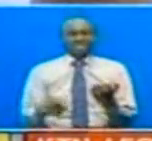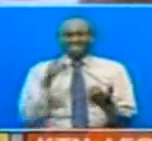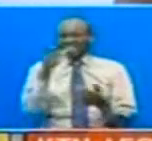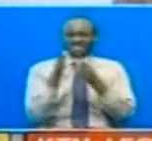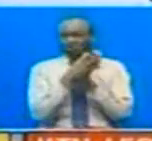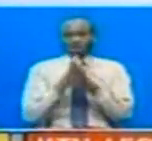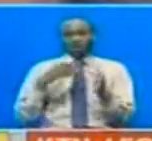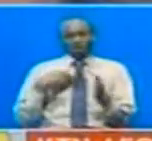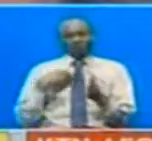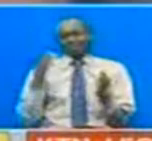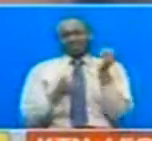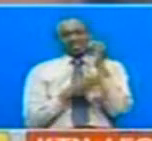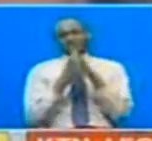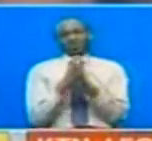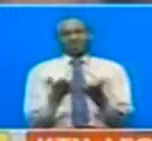story ya wabunuasi.